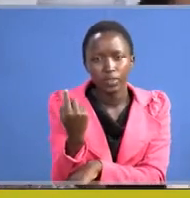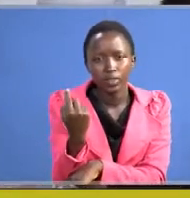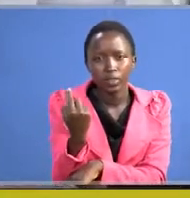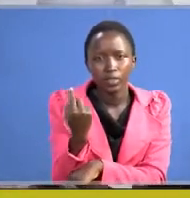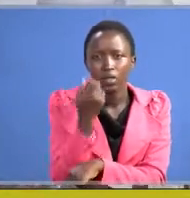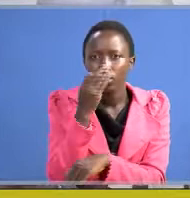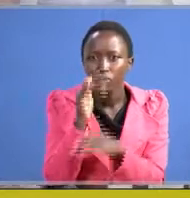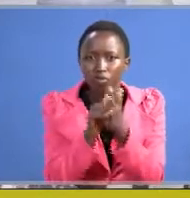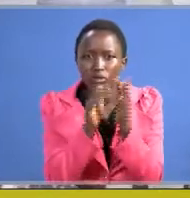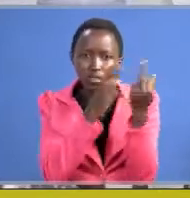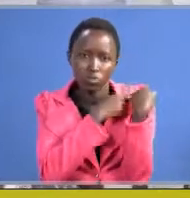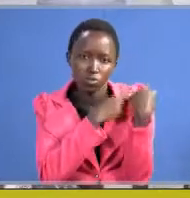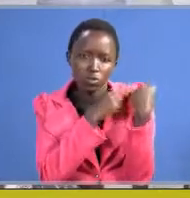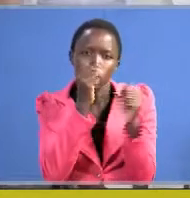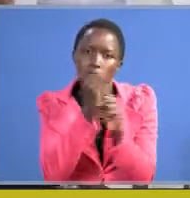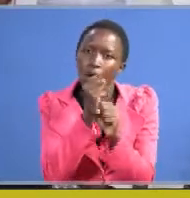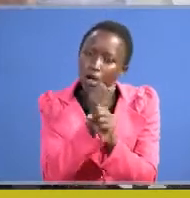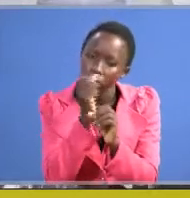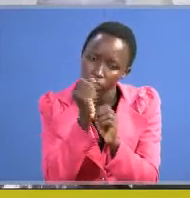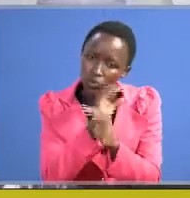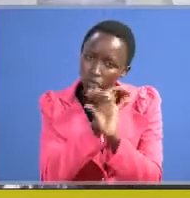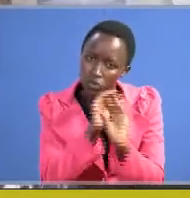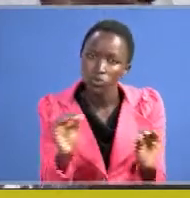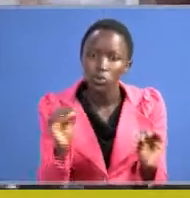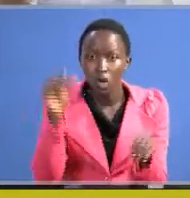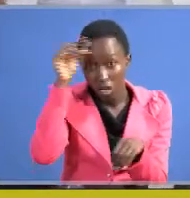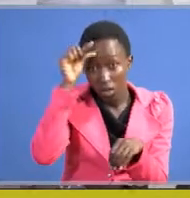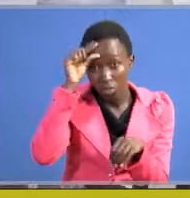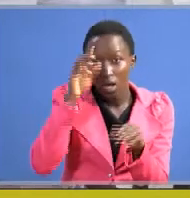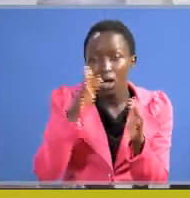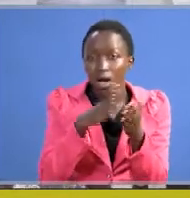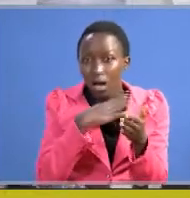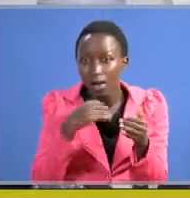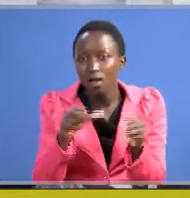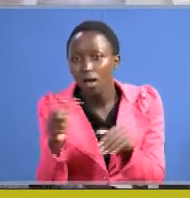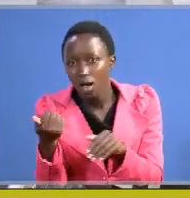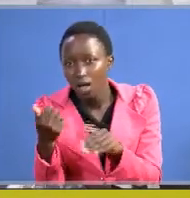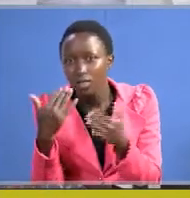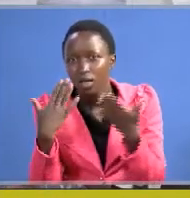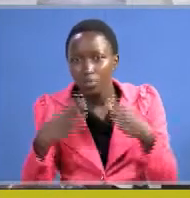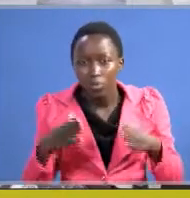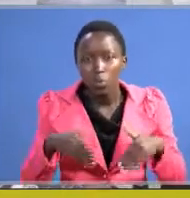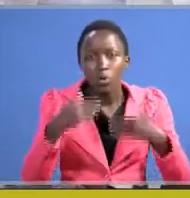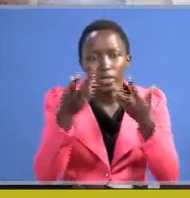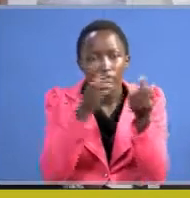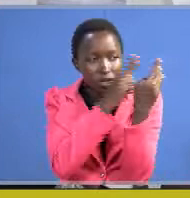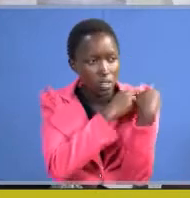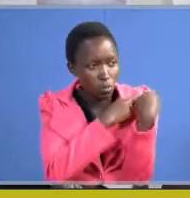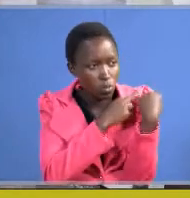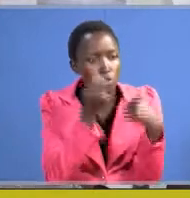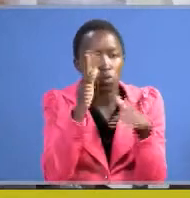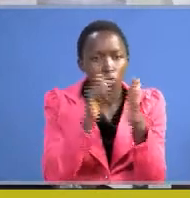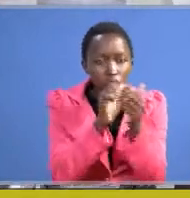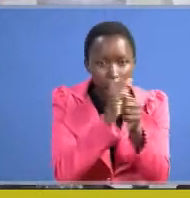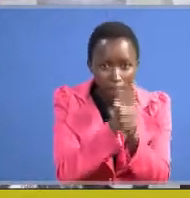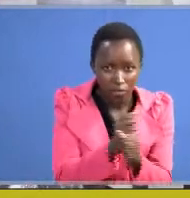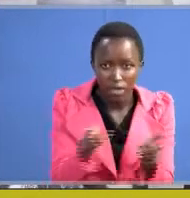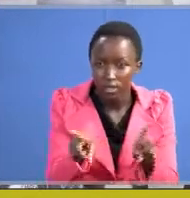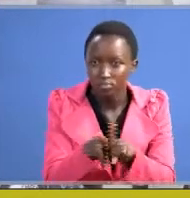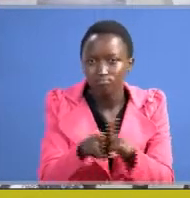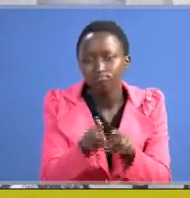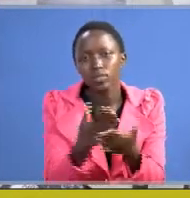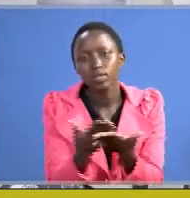Kushindwa utekelezaji wa kazi kwa upande wa serikali na kwa wale watu ambao wamepewa jukumu ya kuzuia mambo kama